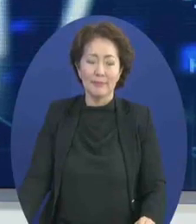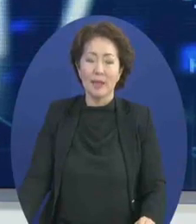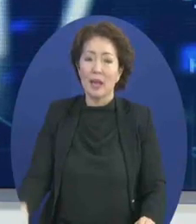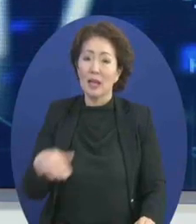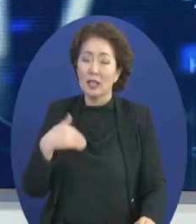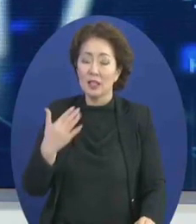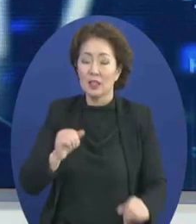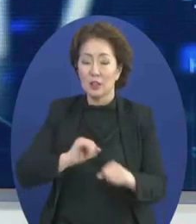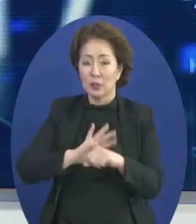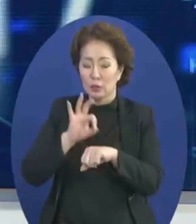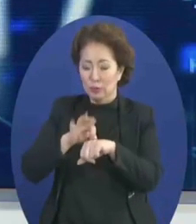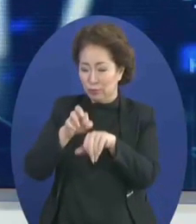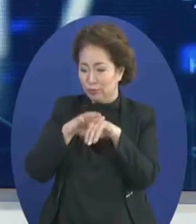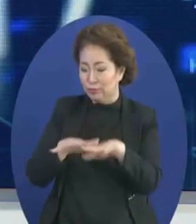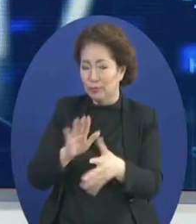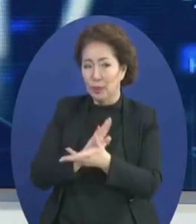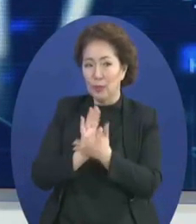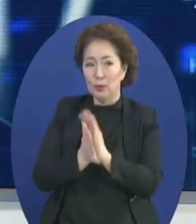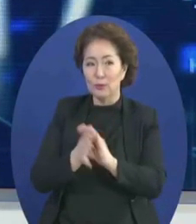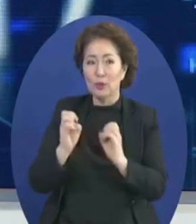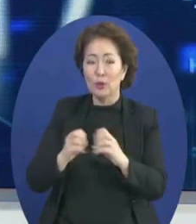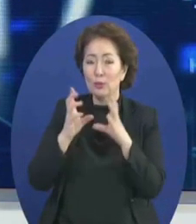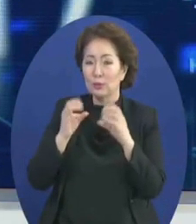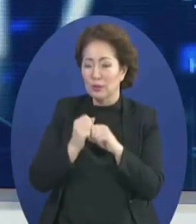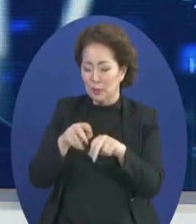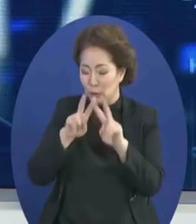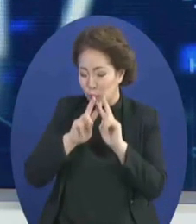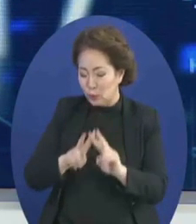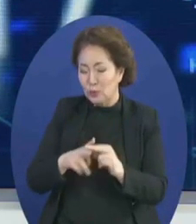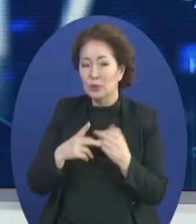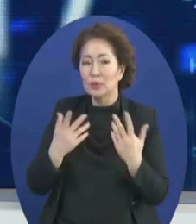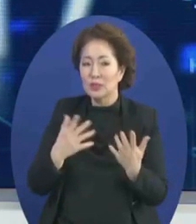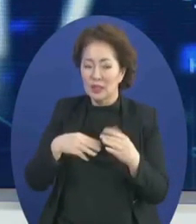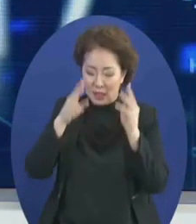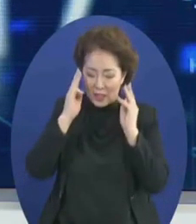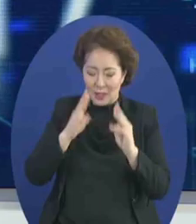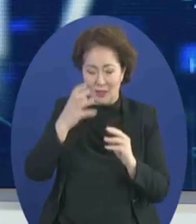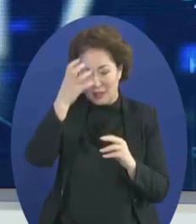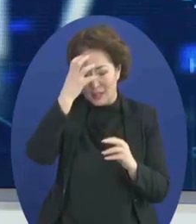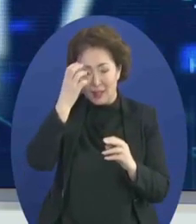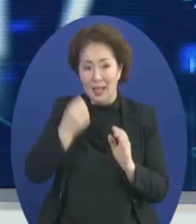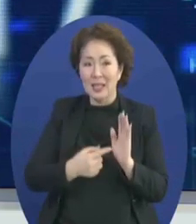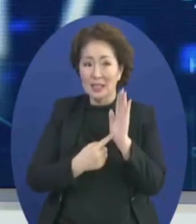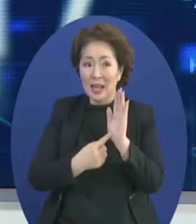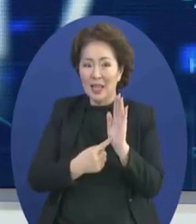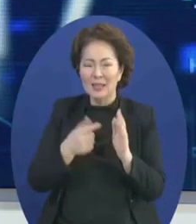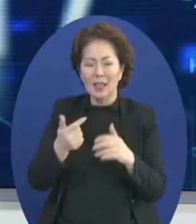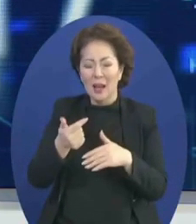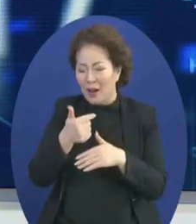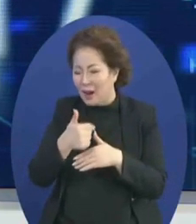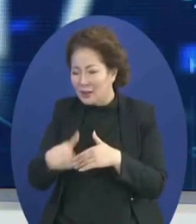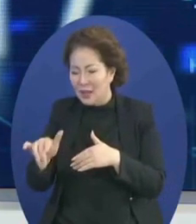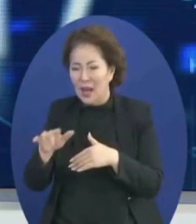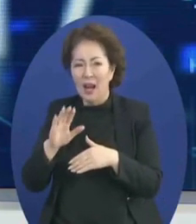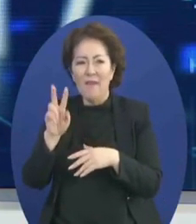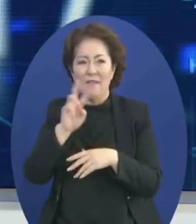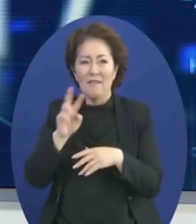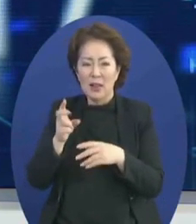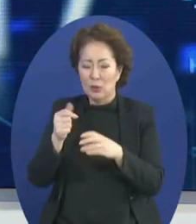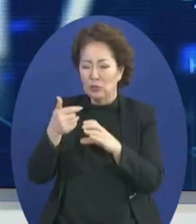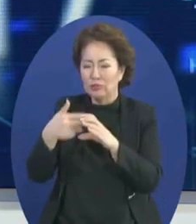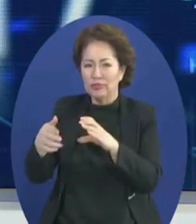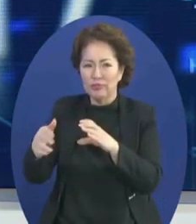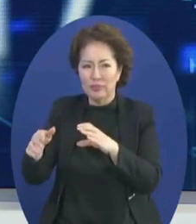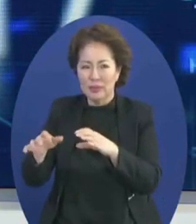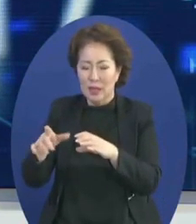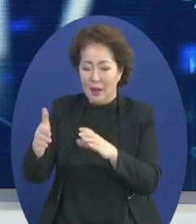Хэдийгээр цар тахлын сорилт туссан ч бүтээн байгуулалтаа үргэлжлүүлэх шийдлийг засгийн газар гаргасан. Гадагшаа гарах валютын урсгалыг бууруулах ач холбогдолтой Эрдэнэ